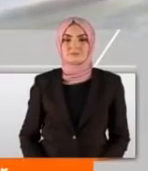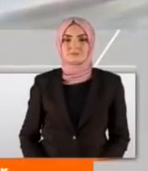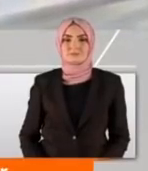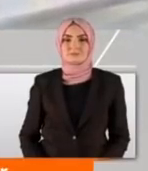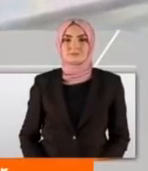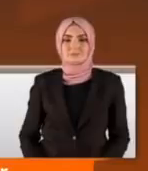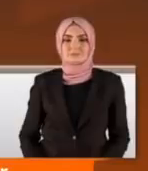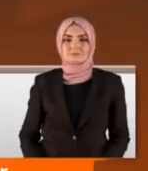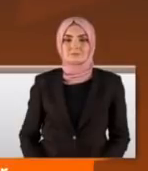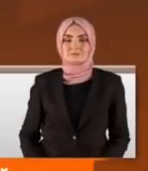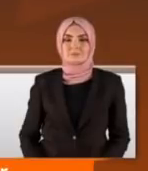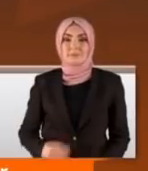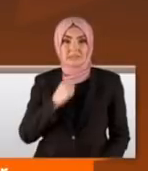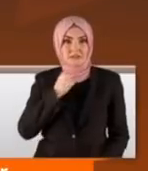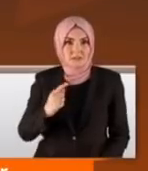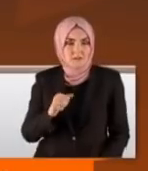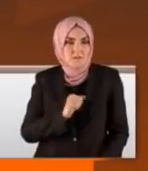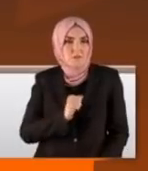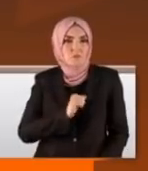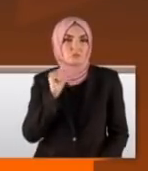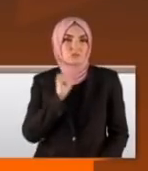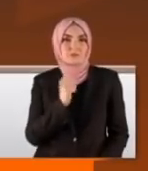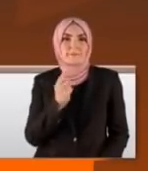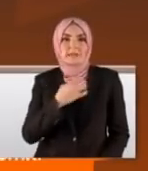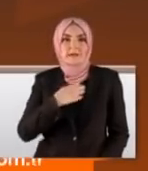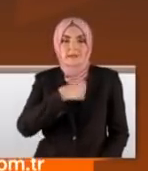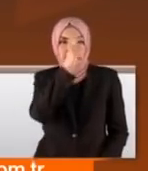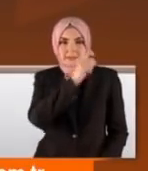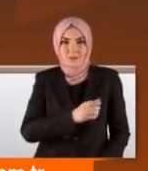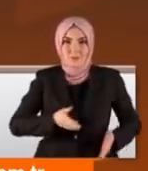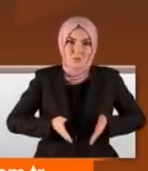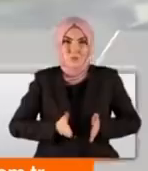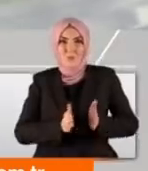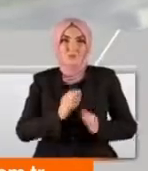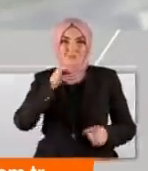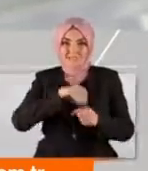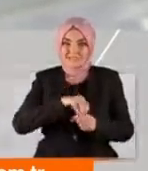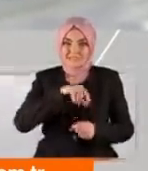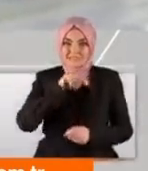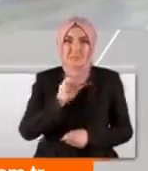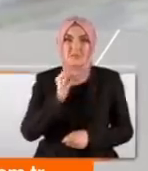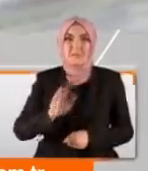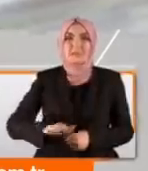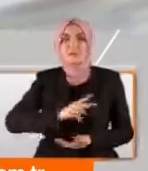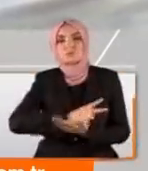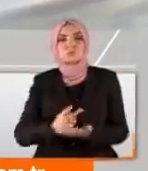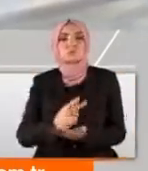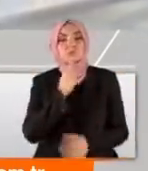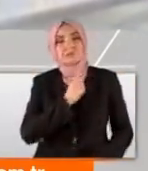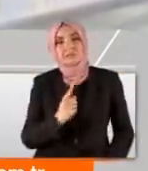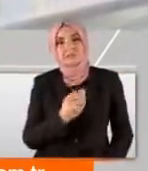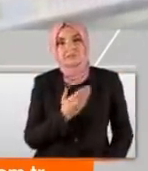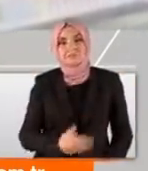mosmor olduğunu gördüm. İddia korkunç. Bir anne doğum sırasında bebeğinin yere düşürüldüğünü söyledi. Çocuğumu apar topar böyle sarıp